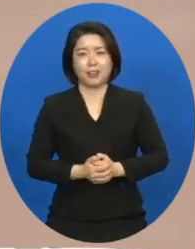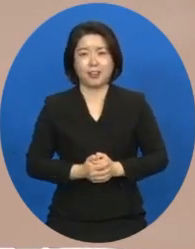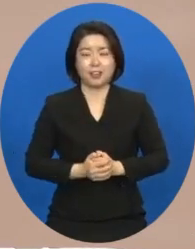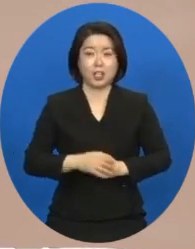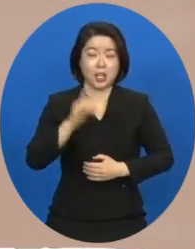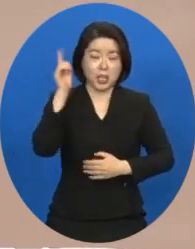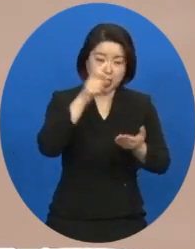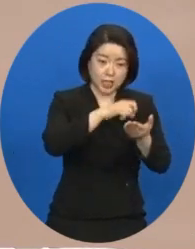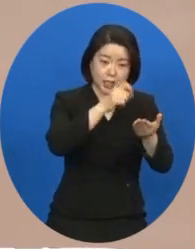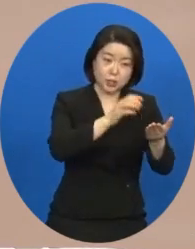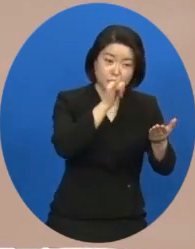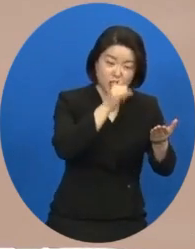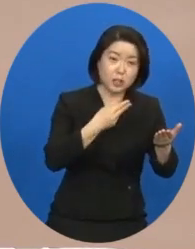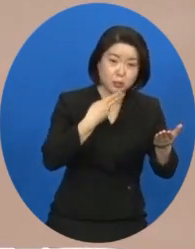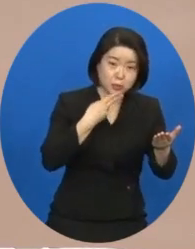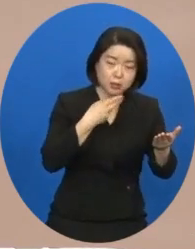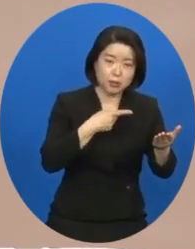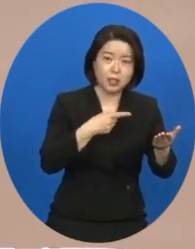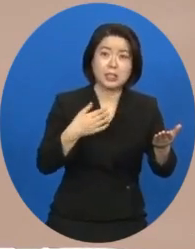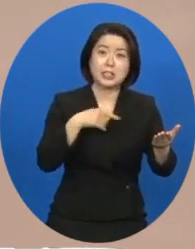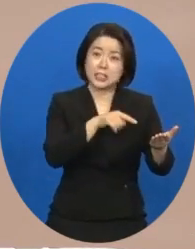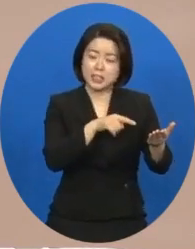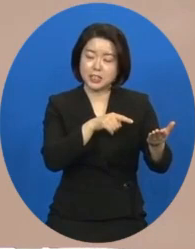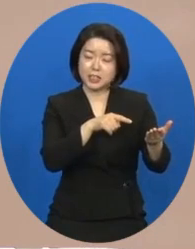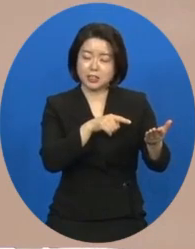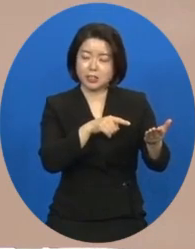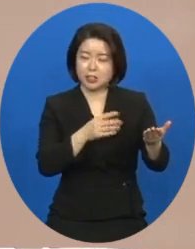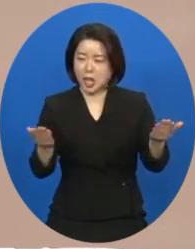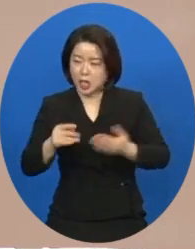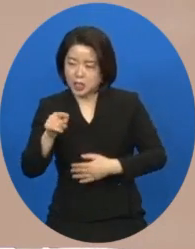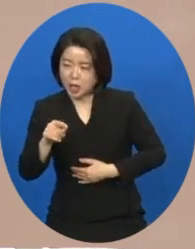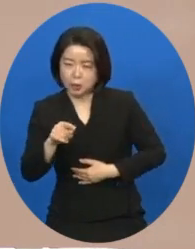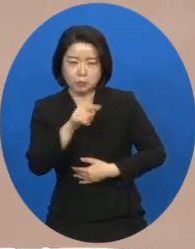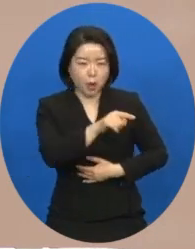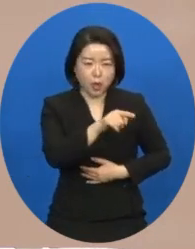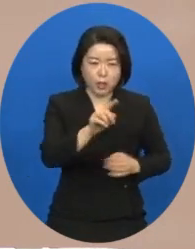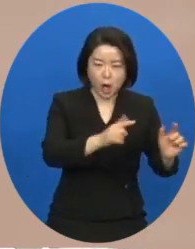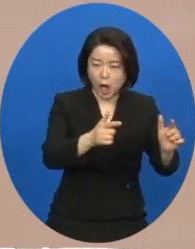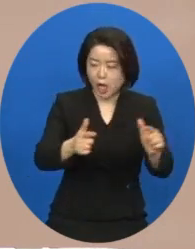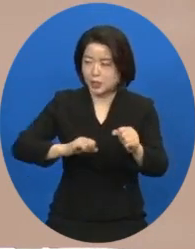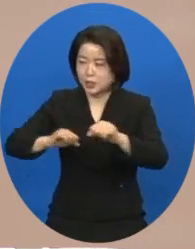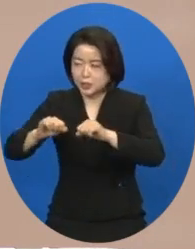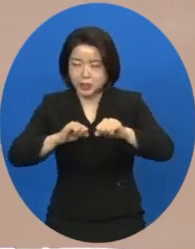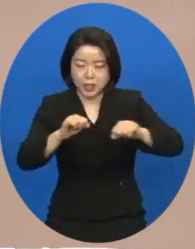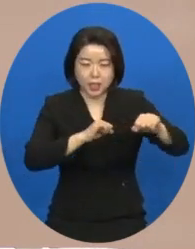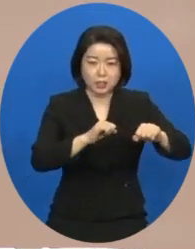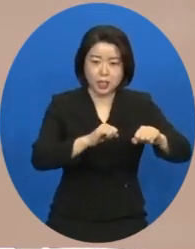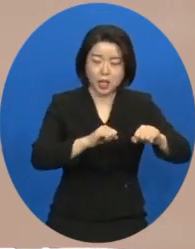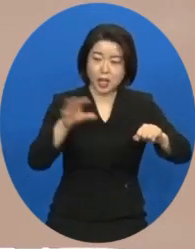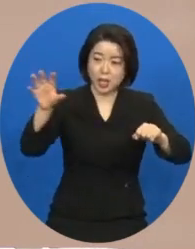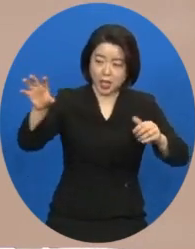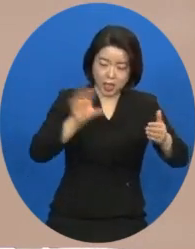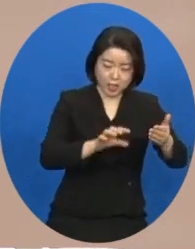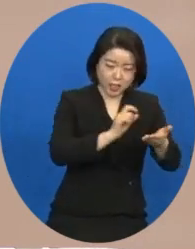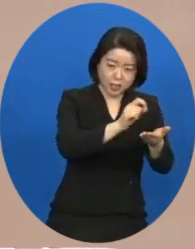일기에 쓸 수 있느냐? 오늘 내가 이런 일을 하고 내가 저런 일을 하는데 이거 일기에 쓸 수